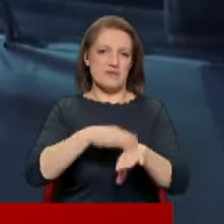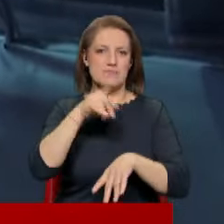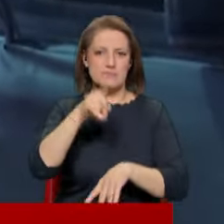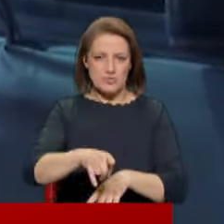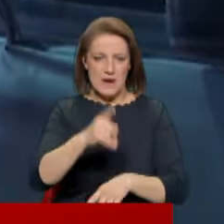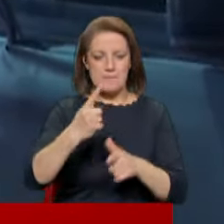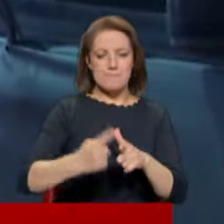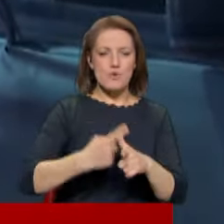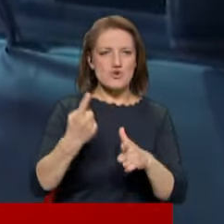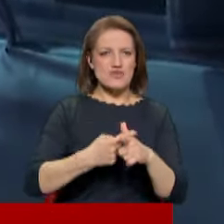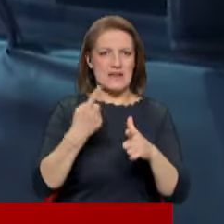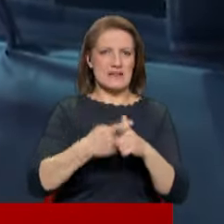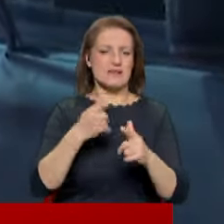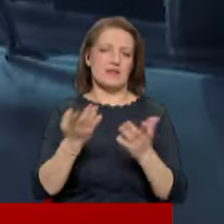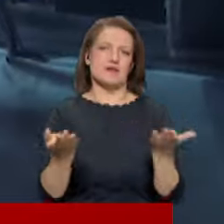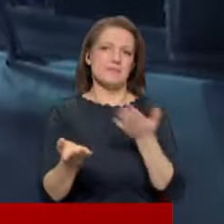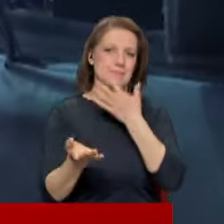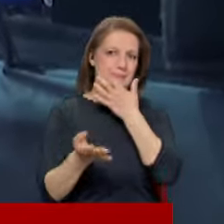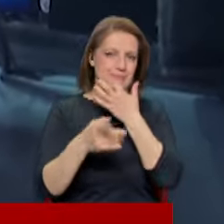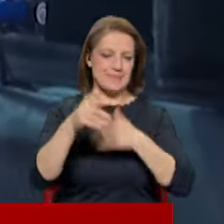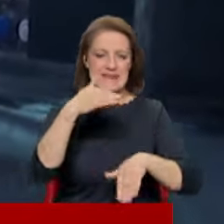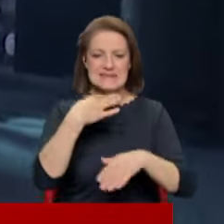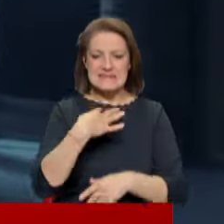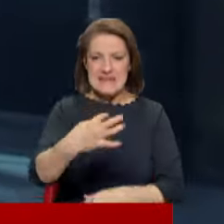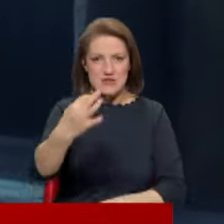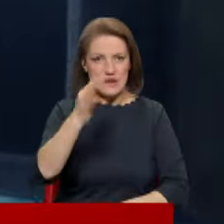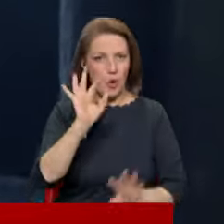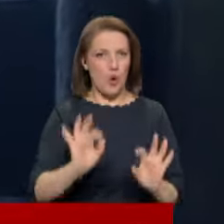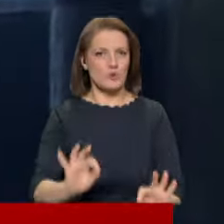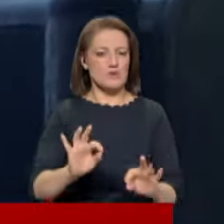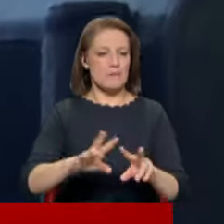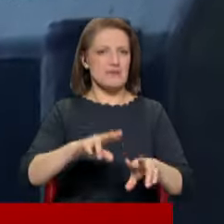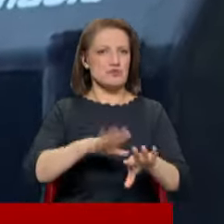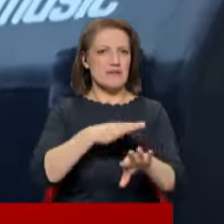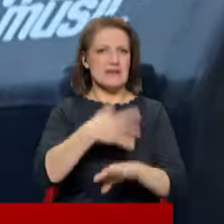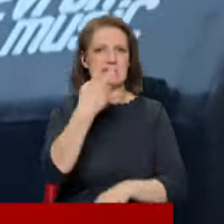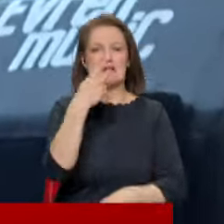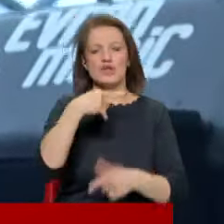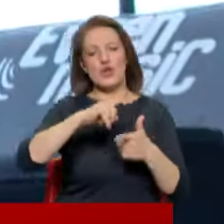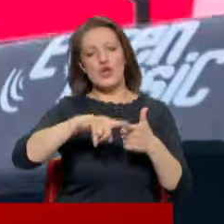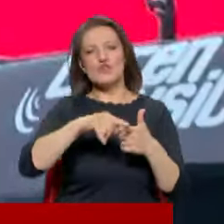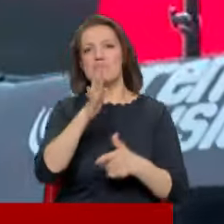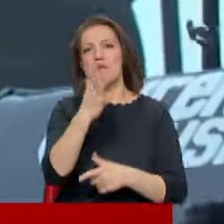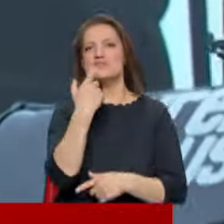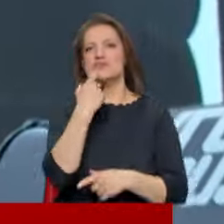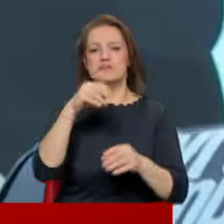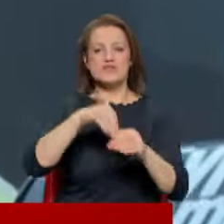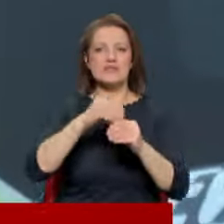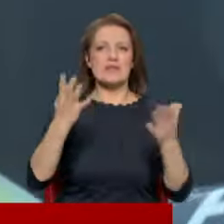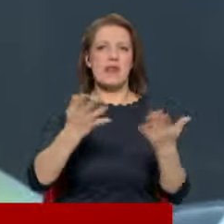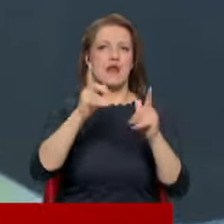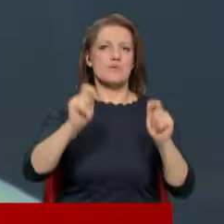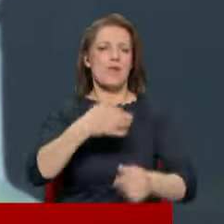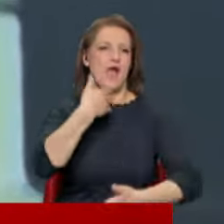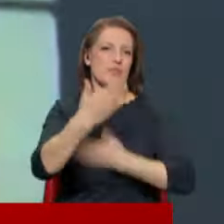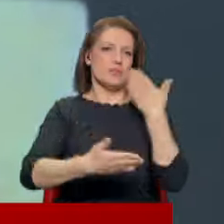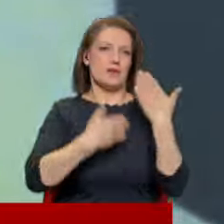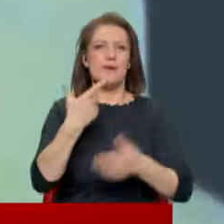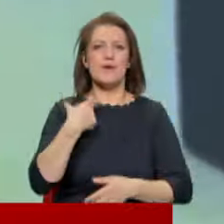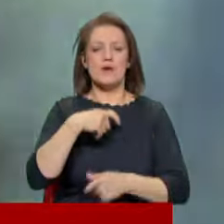kez projeleriyle Görücü'ye çıktı. Seçildiği takdirde ikinci 5 yılda neler yapacağını anlattı.